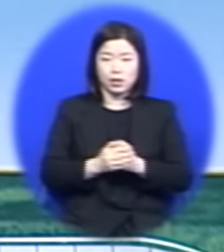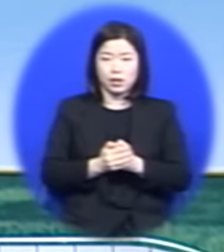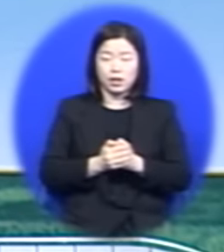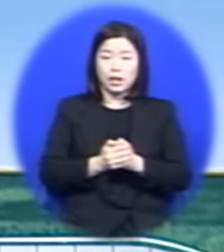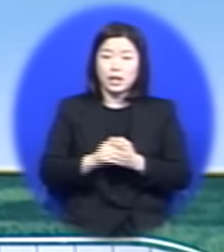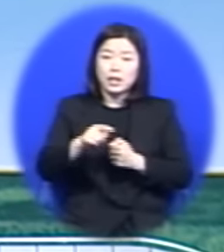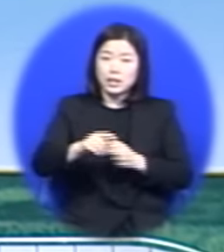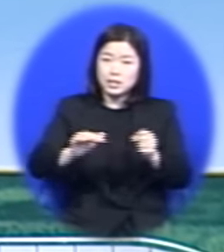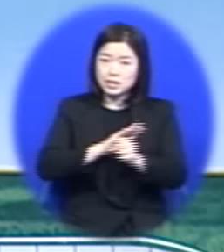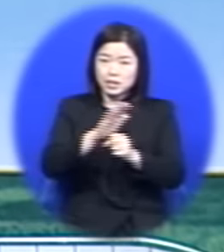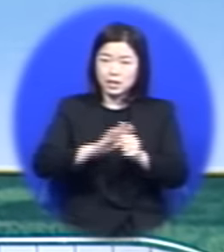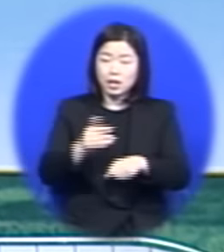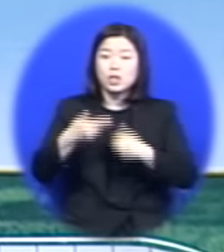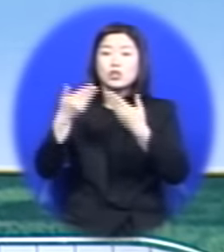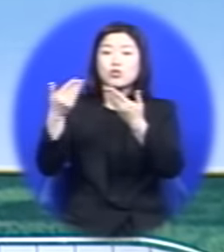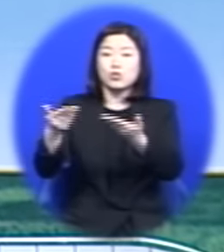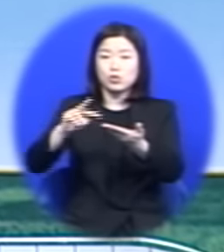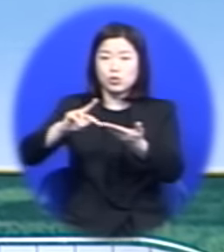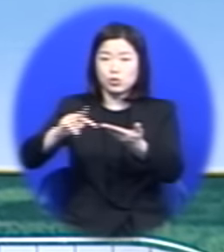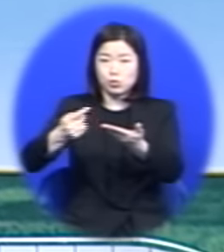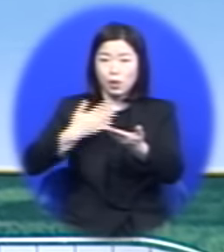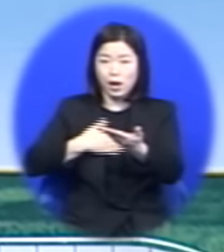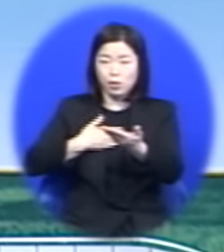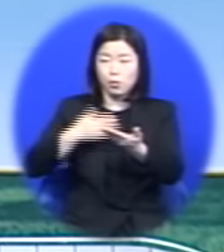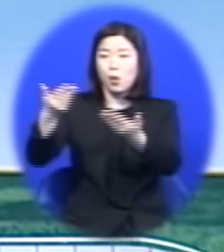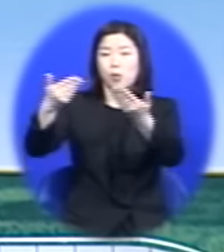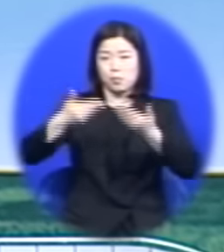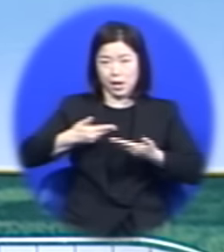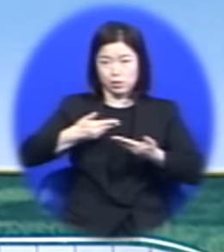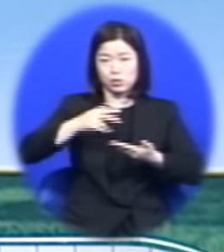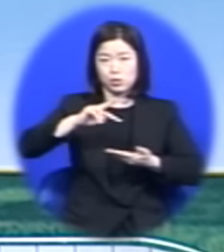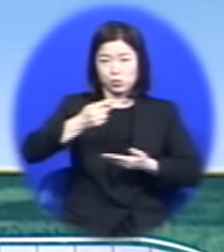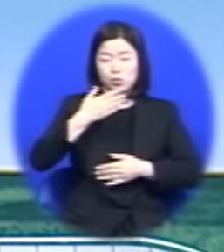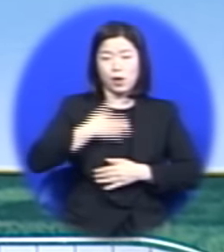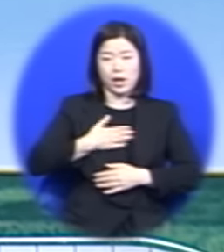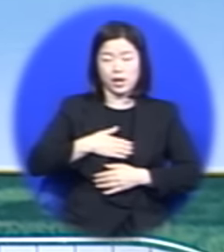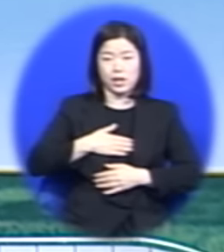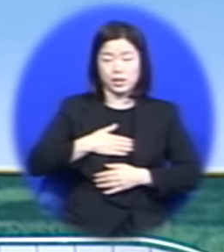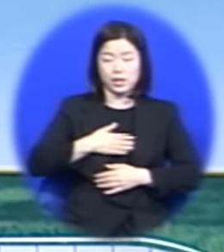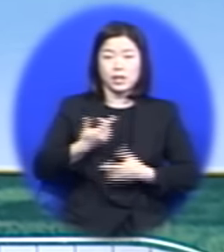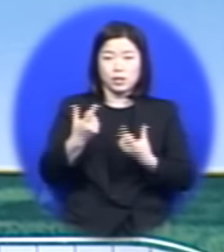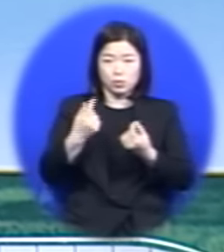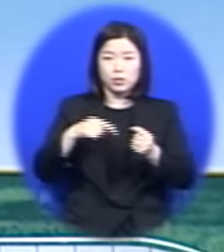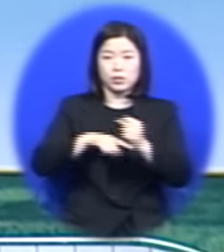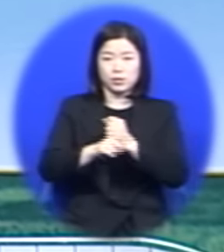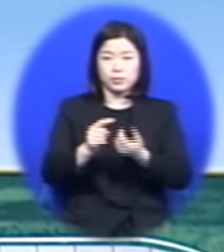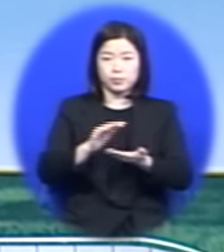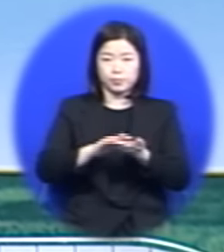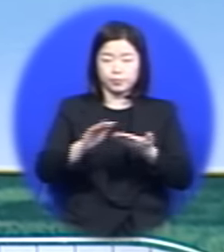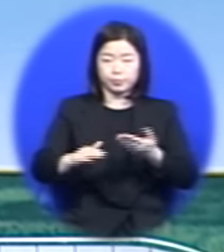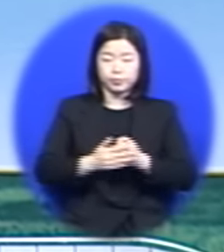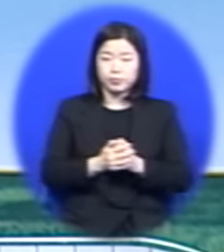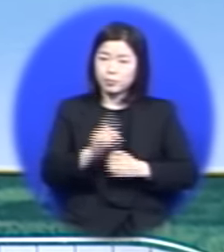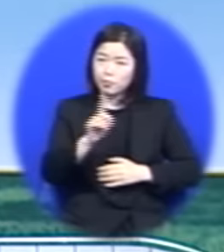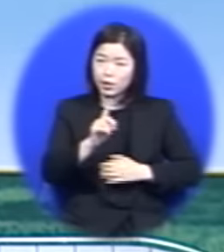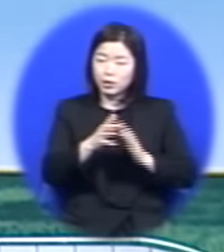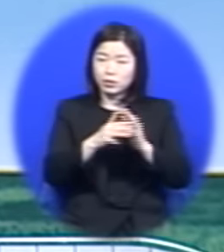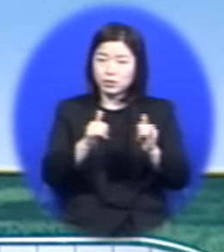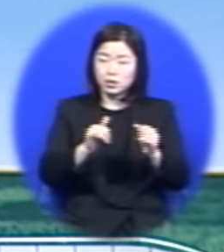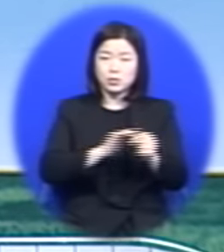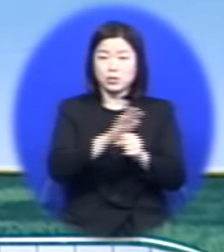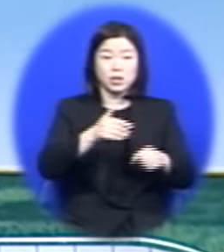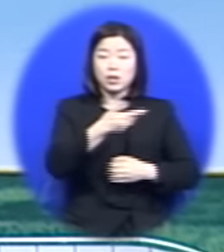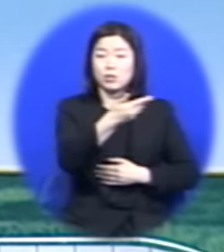사랑은 줄 줄도 알고 받을 줄도 알아야 됩니다. 그런 뜻이에요. 어떤 사람은 사랑을 줄